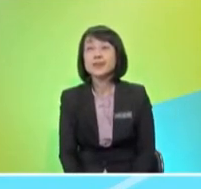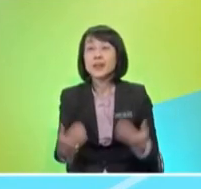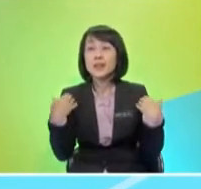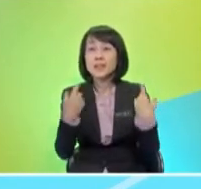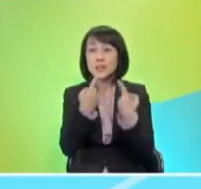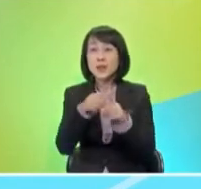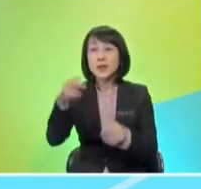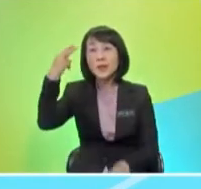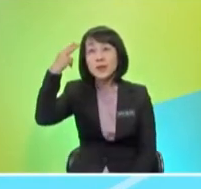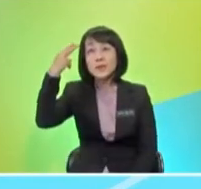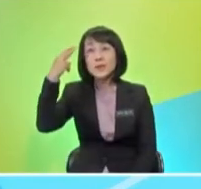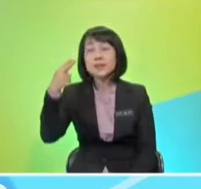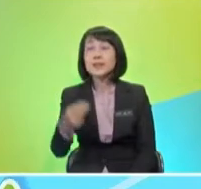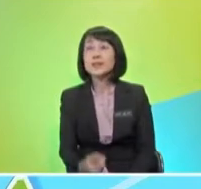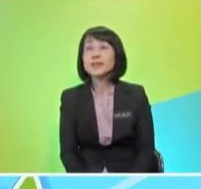ini